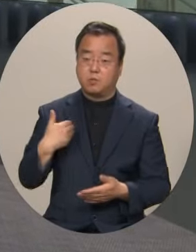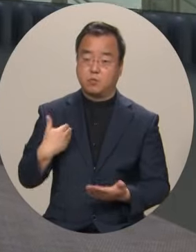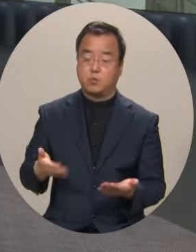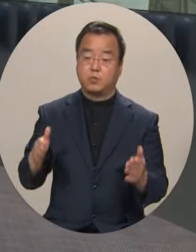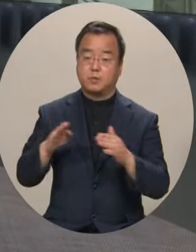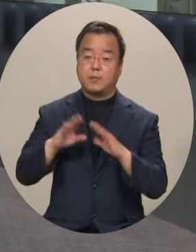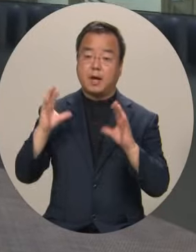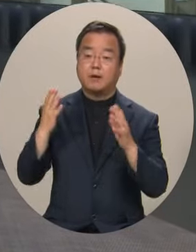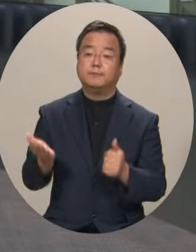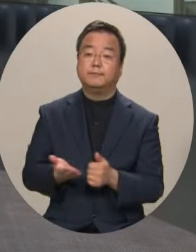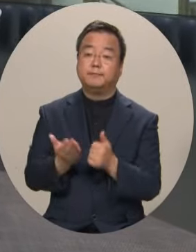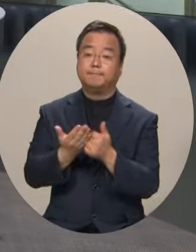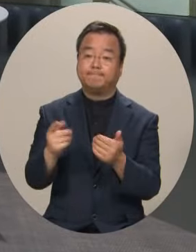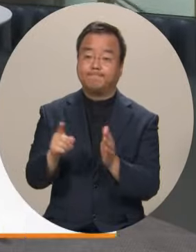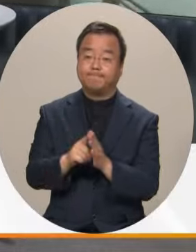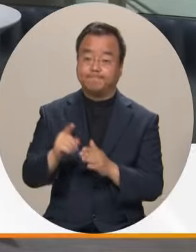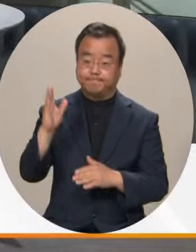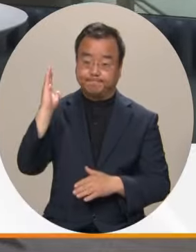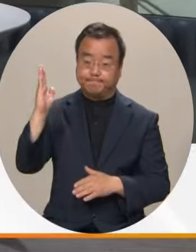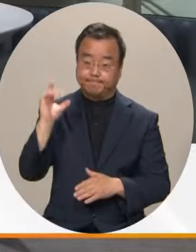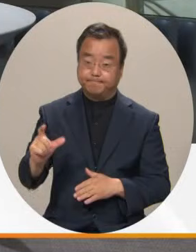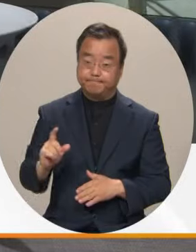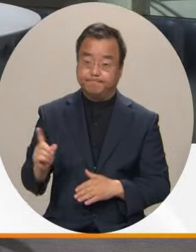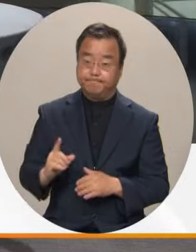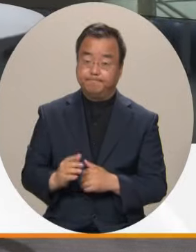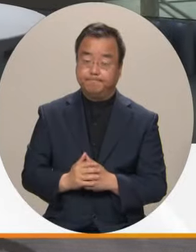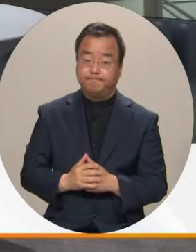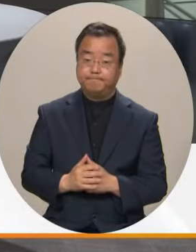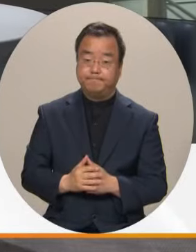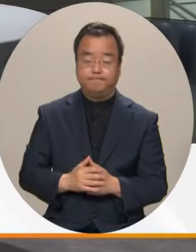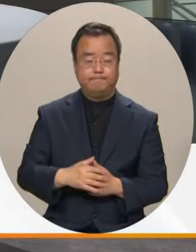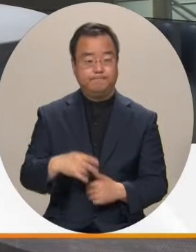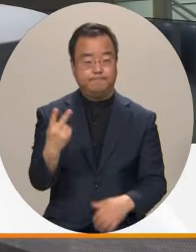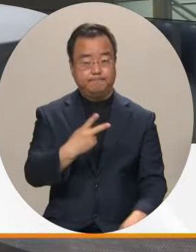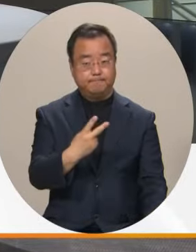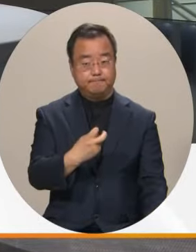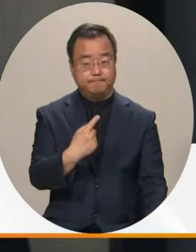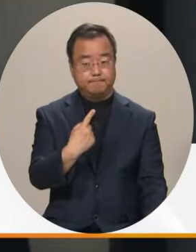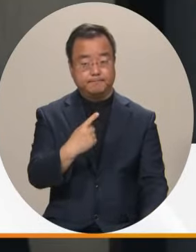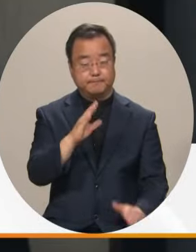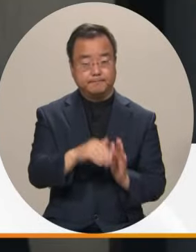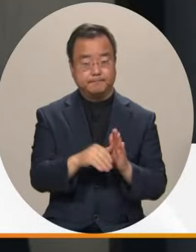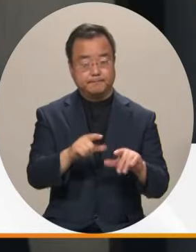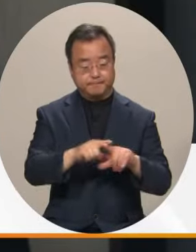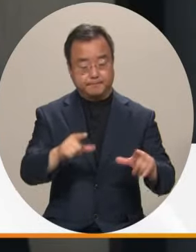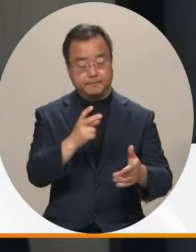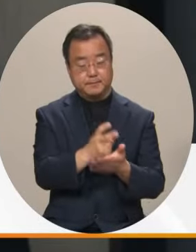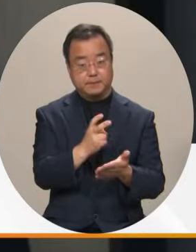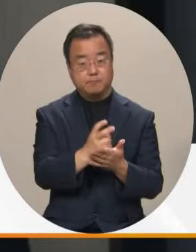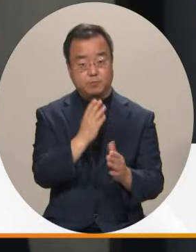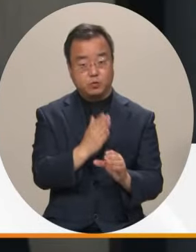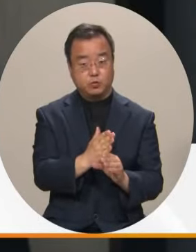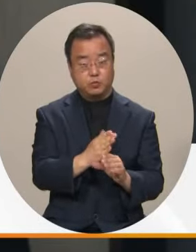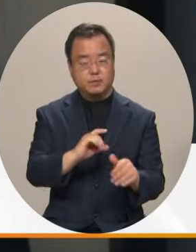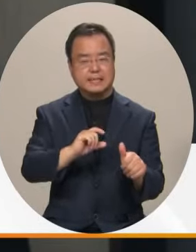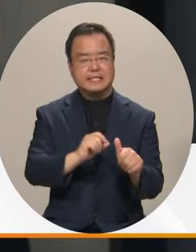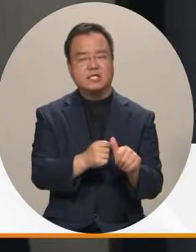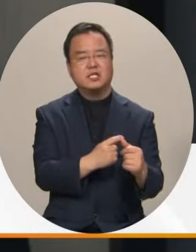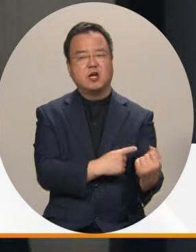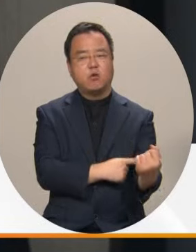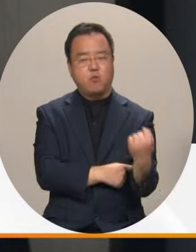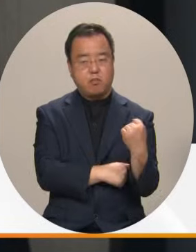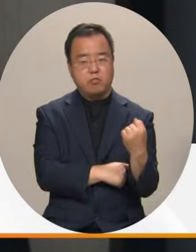아동들의 양육을 위해서 또 강조하는 부분이 있습니까네 뭐 2021년에 그 민법의 그 징조